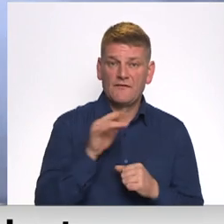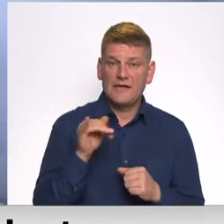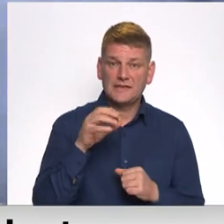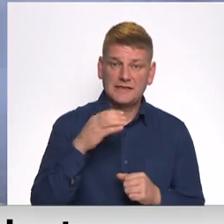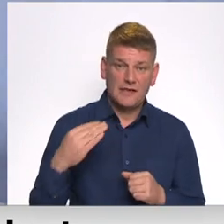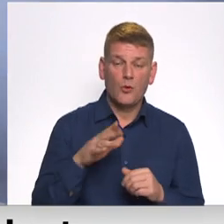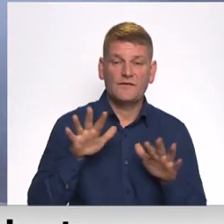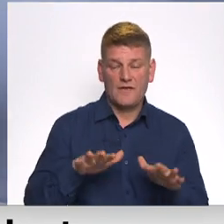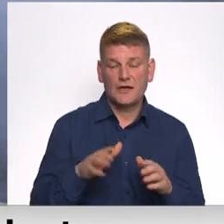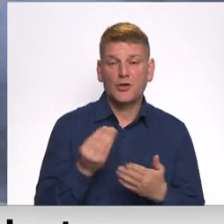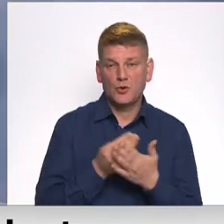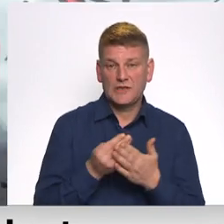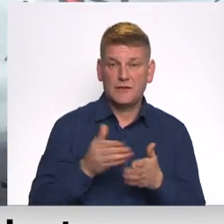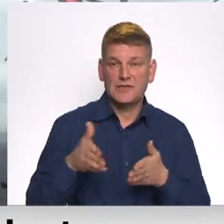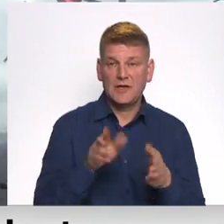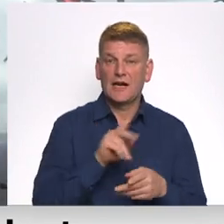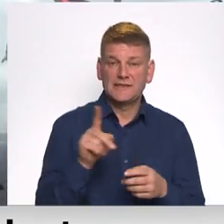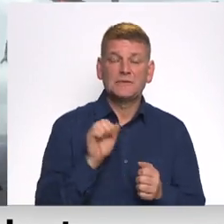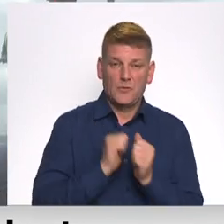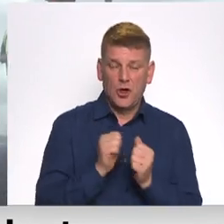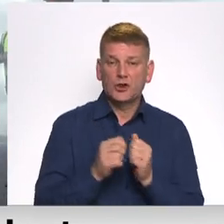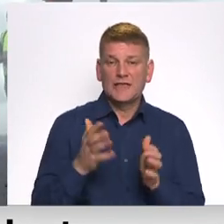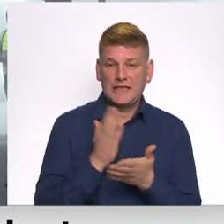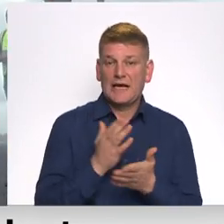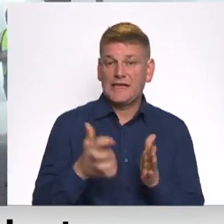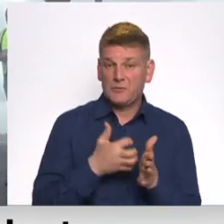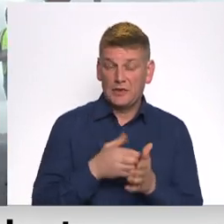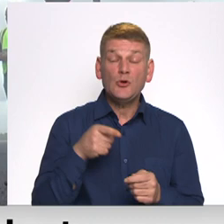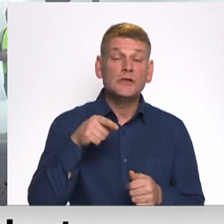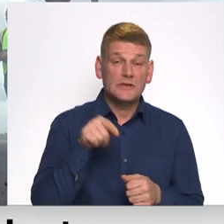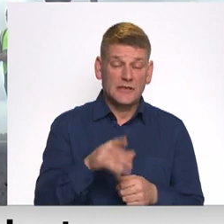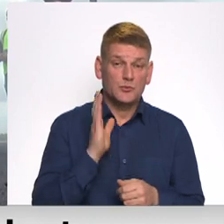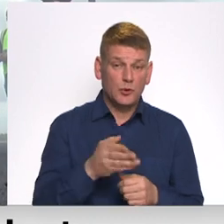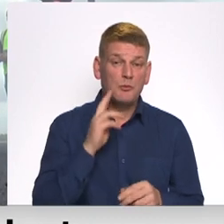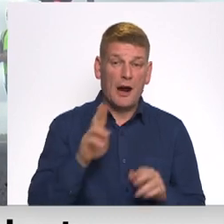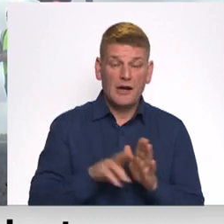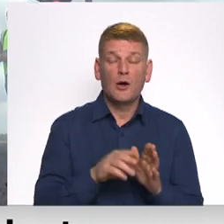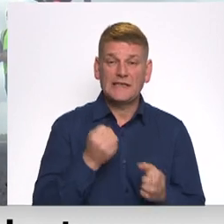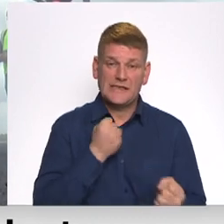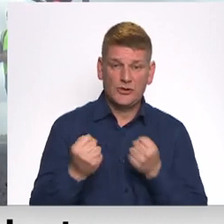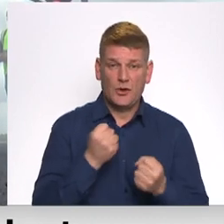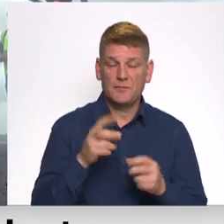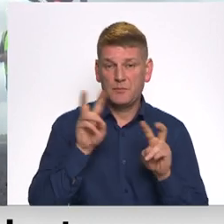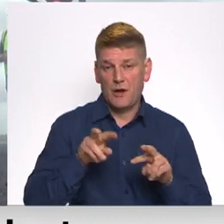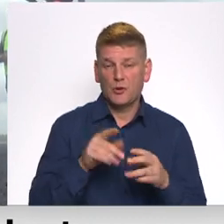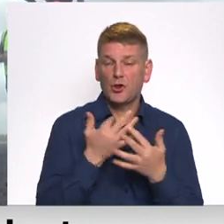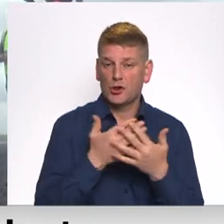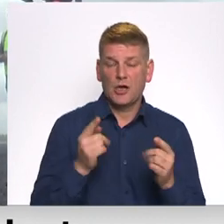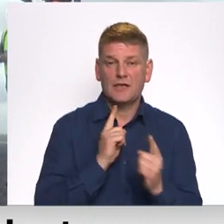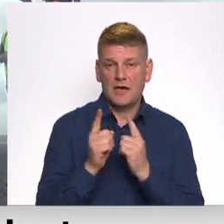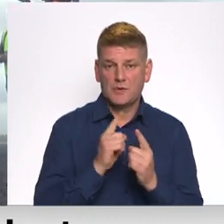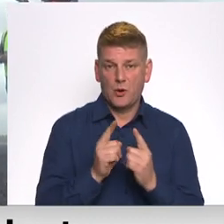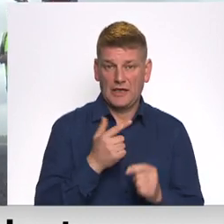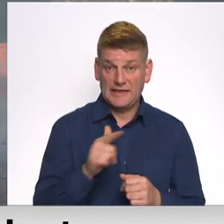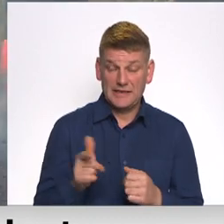uz vietējas nozīmes ceļa, kas tiek intensīvi izmantots. Tādējādi tas būšot pakļauts izturības pārbaudē dažādiem transporta